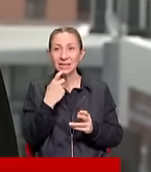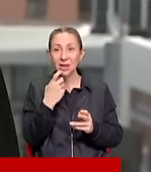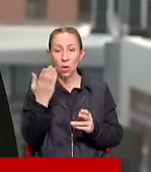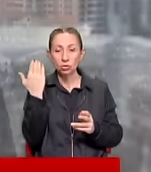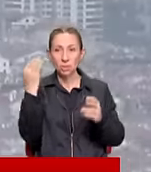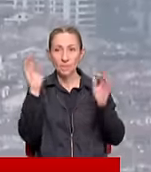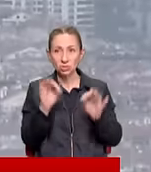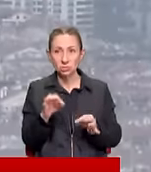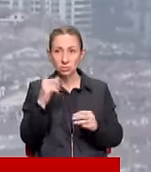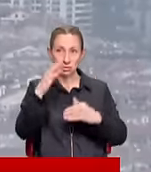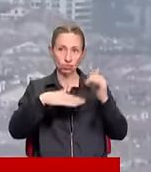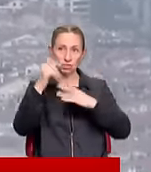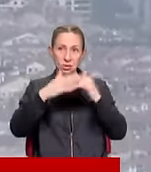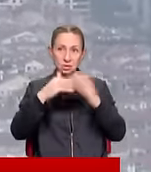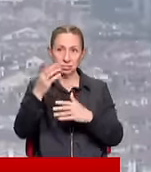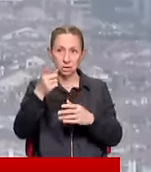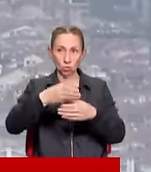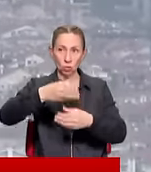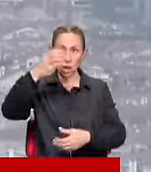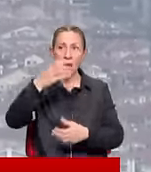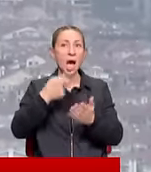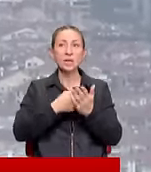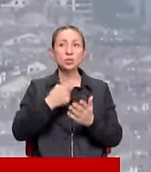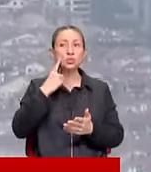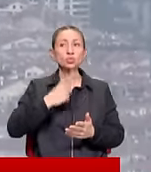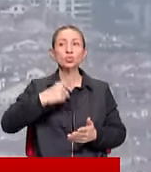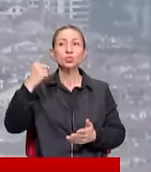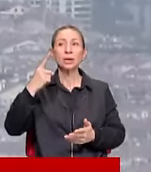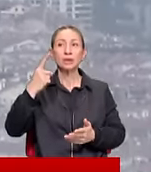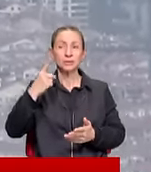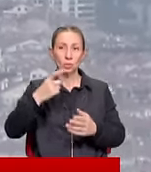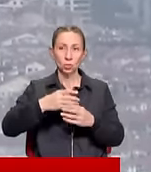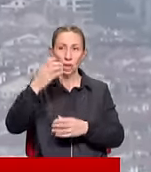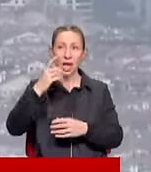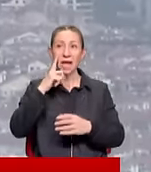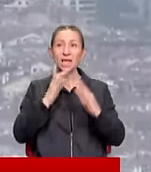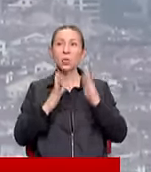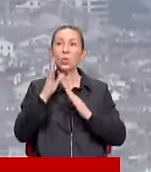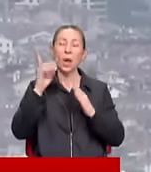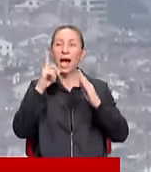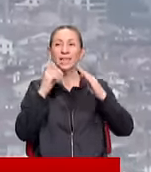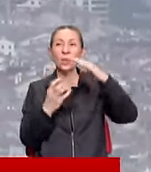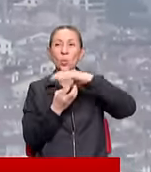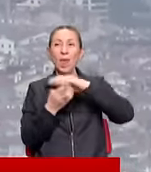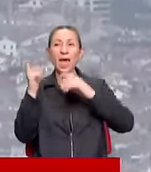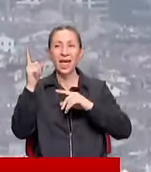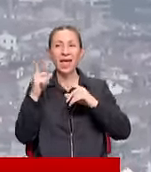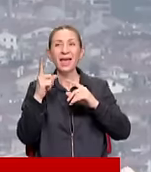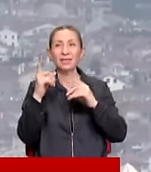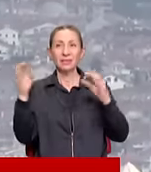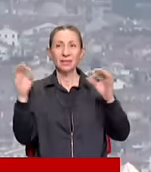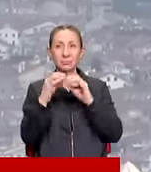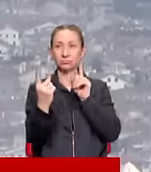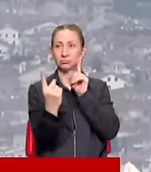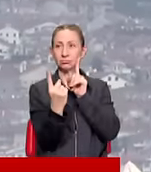18 sene önce başlamış olan bir inşaat. Evet. Bir kule, adı Cumhuriyet Kulesi denildi. Atakule'ye böyle tam böyle karşısına denk gelen bir açıda